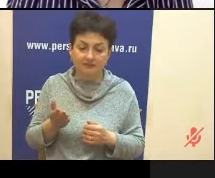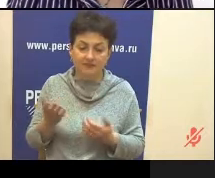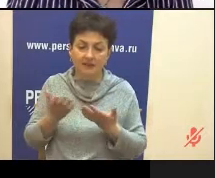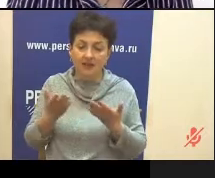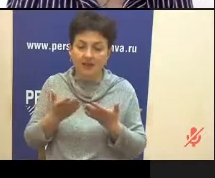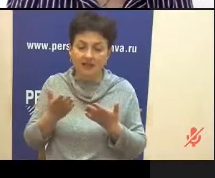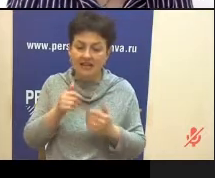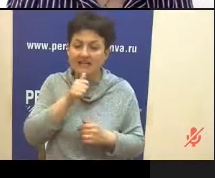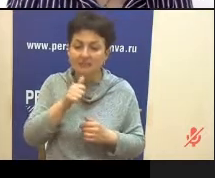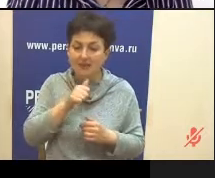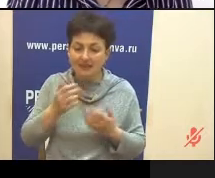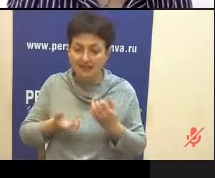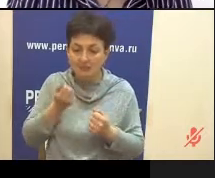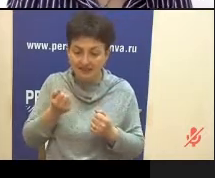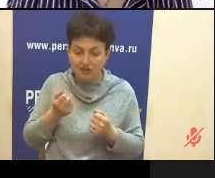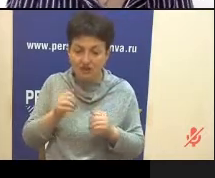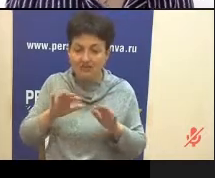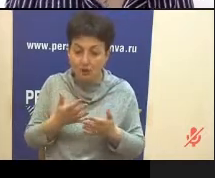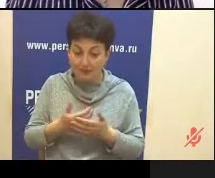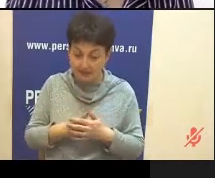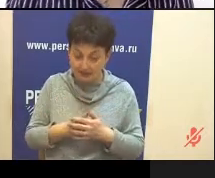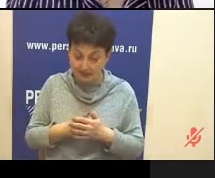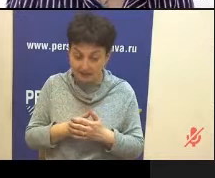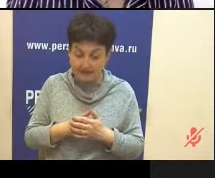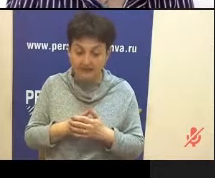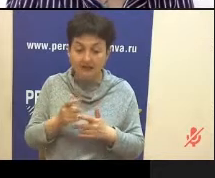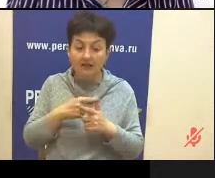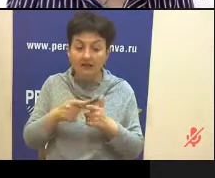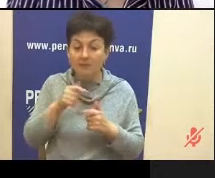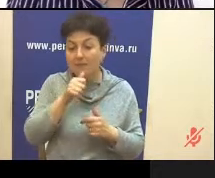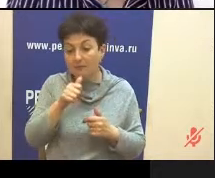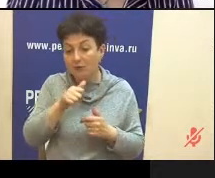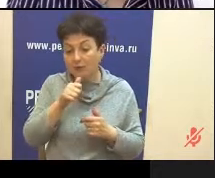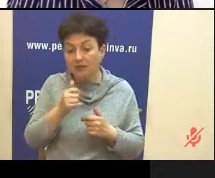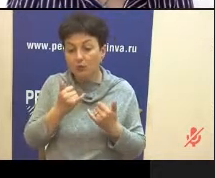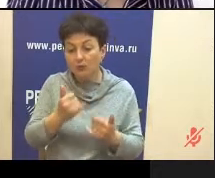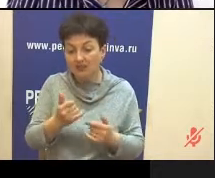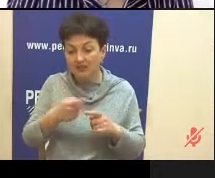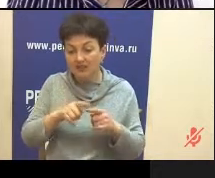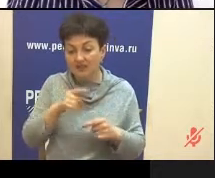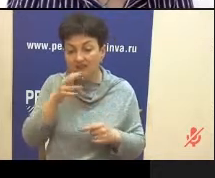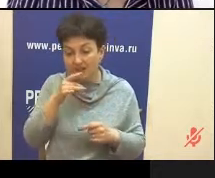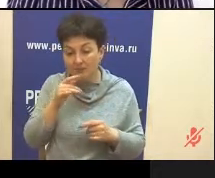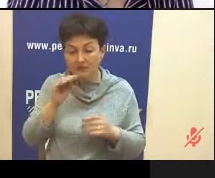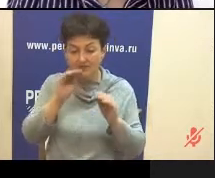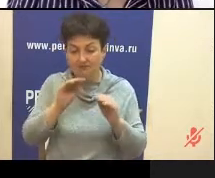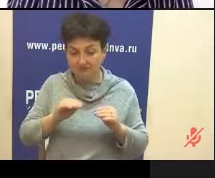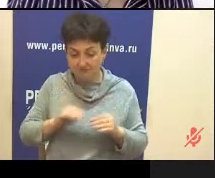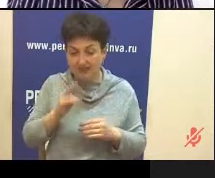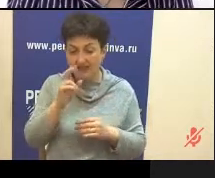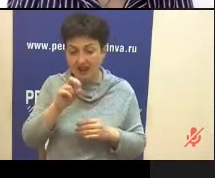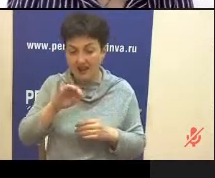какая-то экспертная поддержка события. Либо попробуйте все-таки уделить этому время и составьте себе календарь